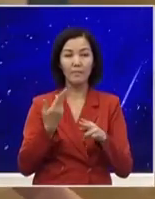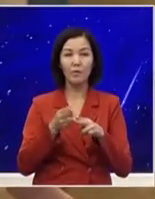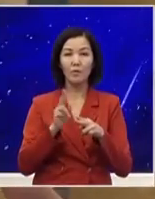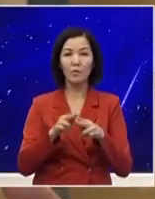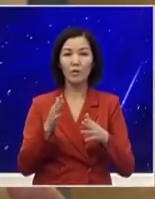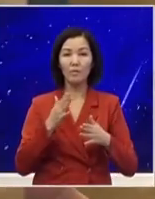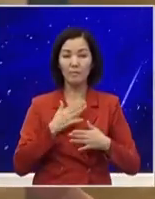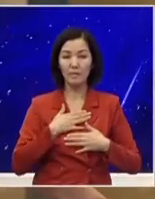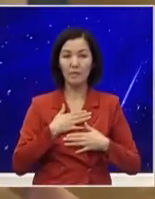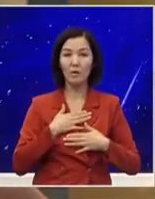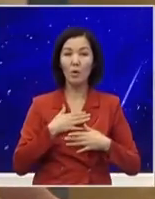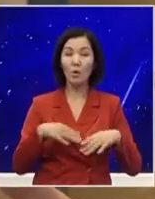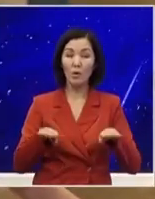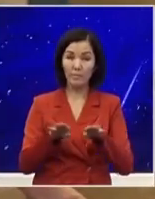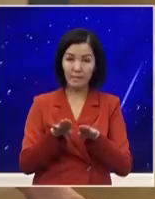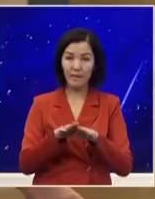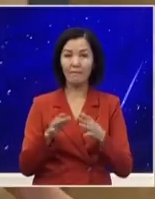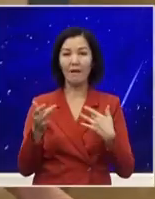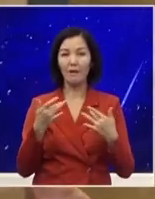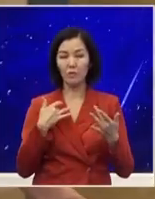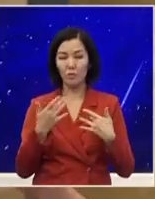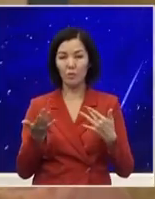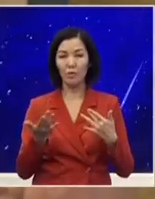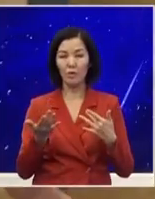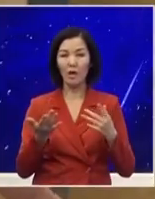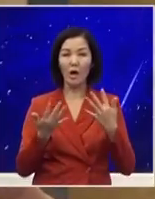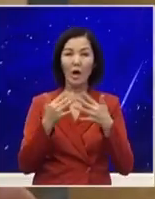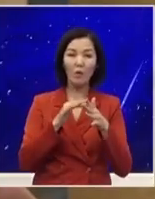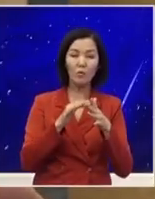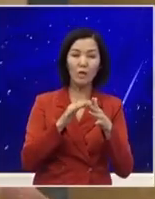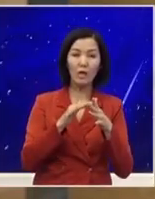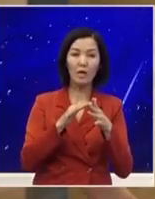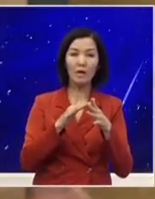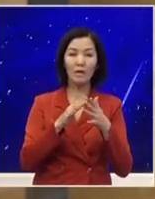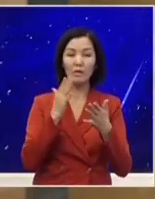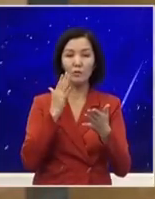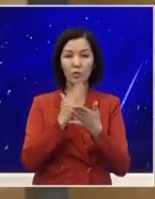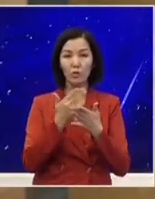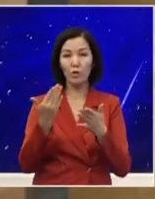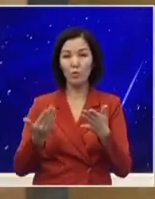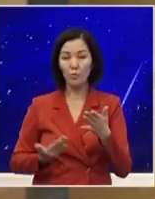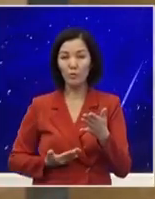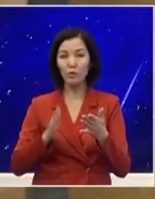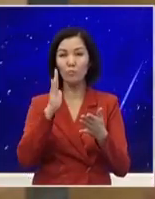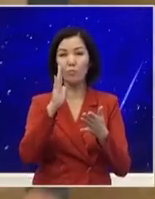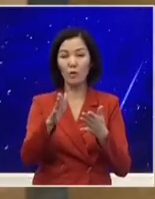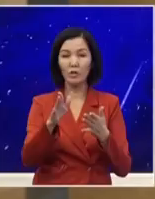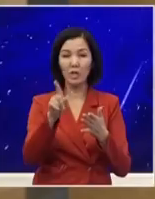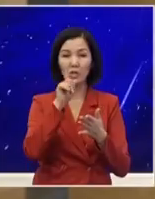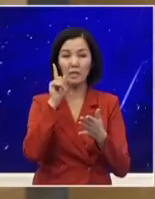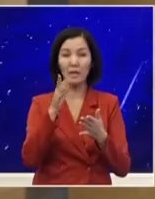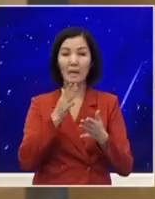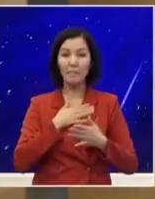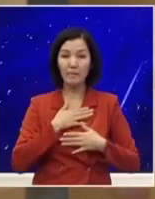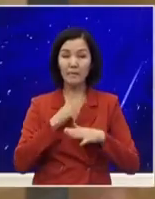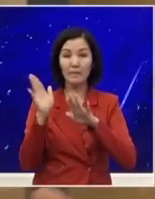біздің әріптестеріміз, бұлар біздің жер-жердегі біздің насихатшыларымыз, бұлар біздің болашақ келешегіміз, біздің орнымыз басатын